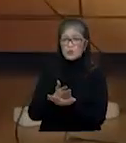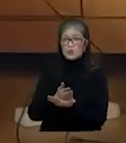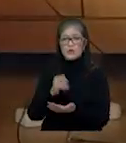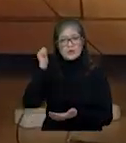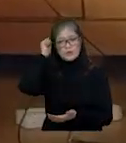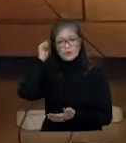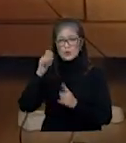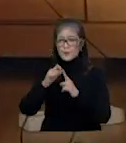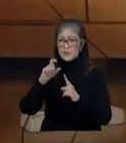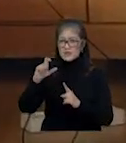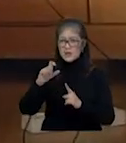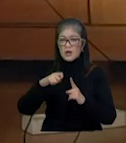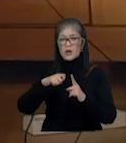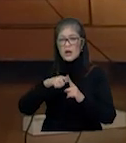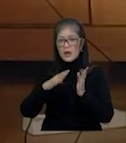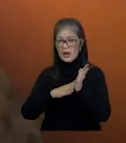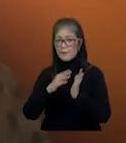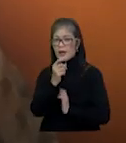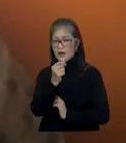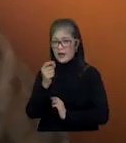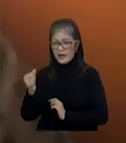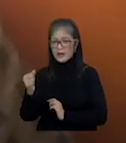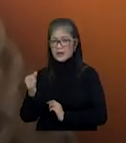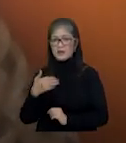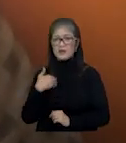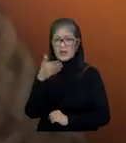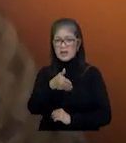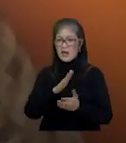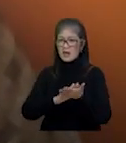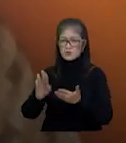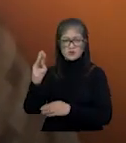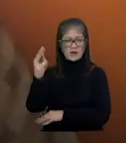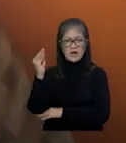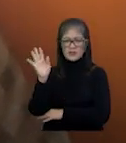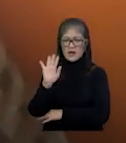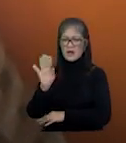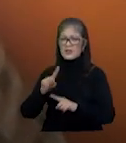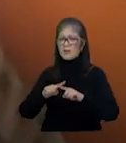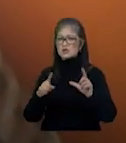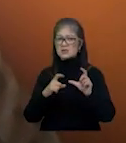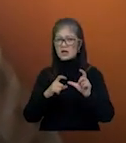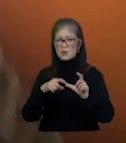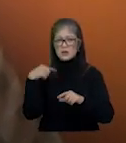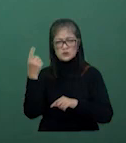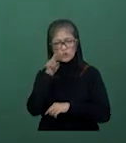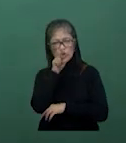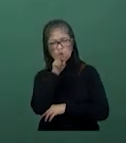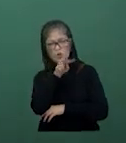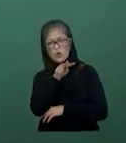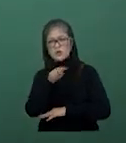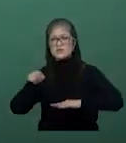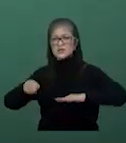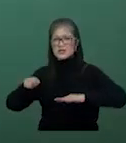layar televisi. Meski tak hadir di Pengadilan Negeri Jakarta Selatan, Samuel terus memantau sidang tuntutan dari kediamannya